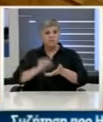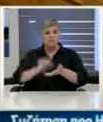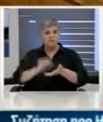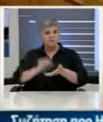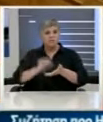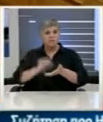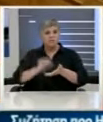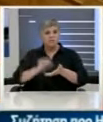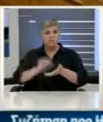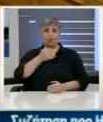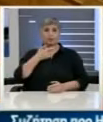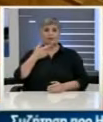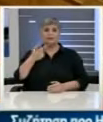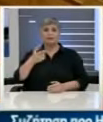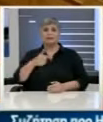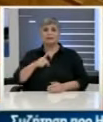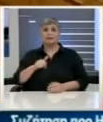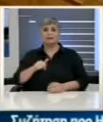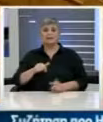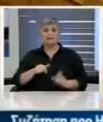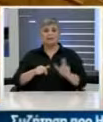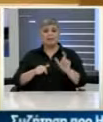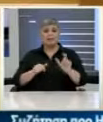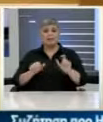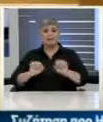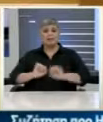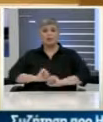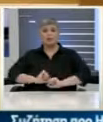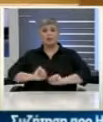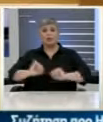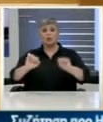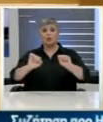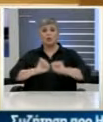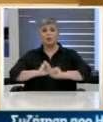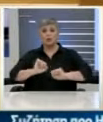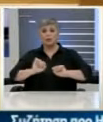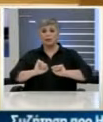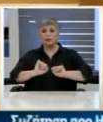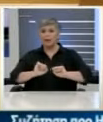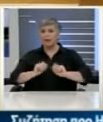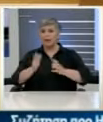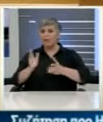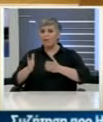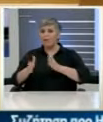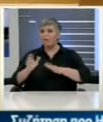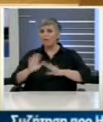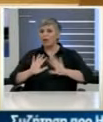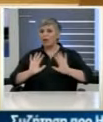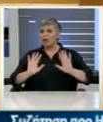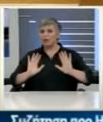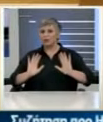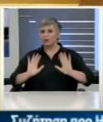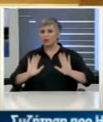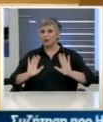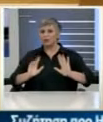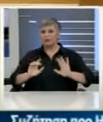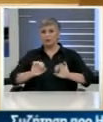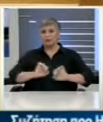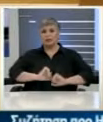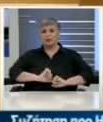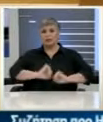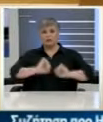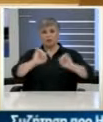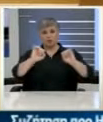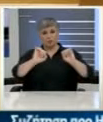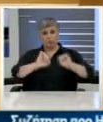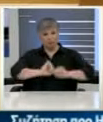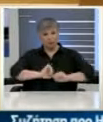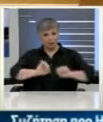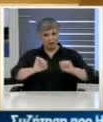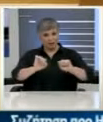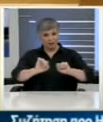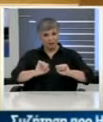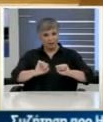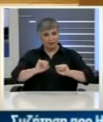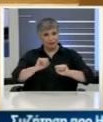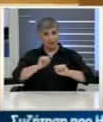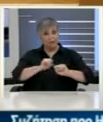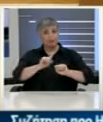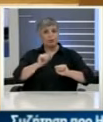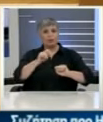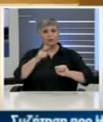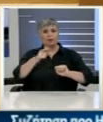όχι μη συγχέεται δύο διαφορετικά πράγματα με μία εξαίρεση και το ανέφερα στο άρθρο την